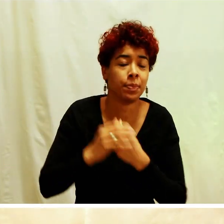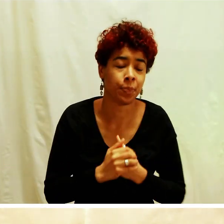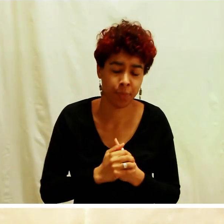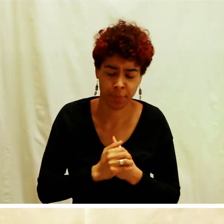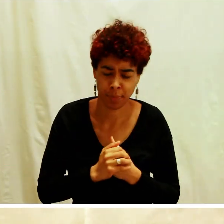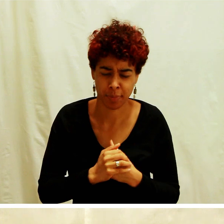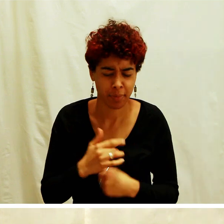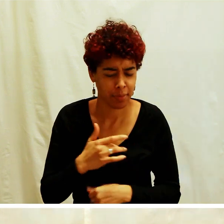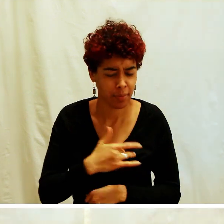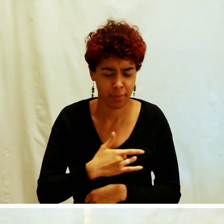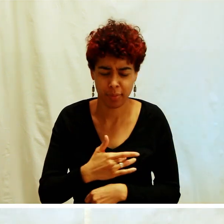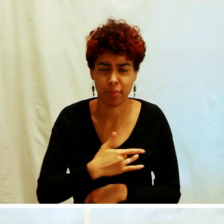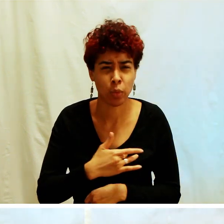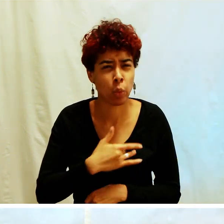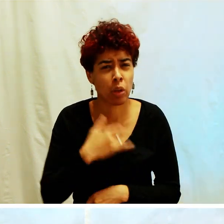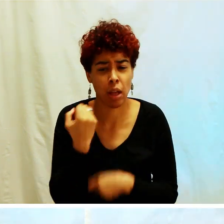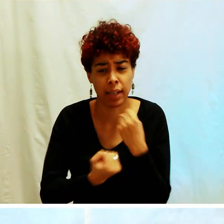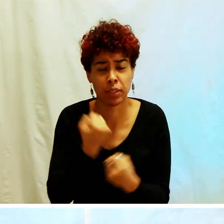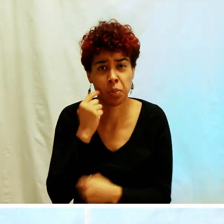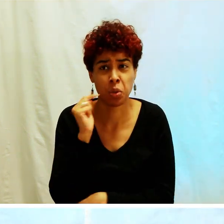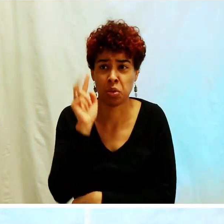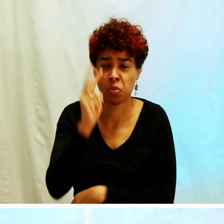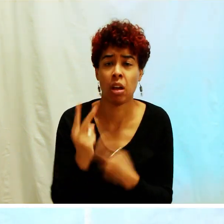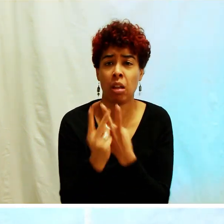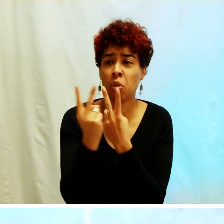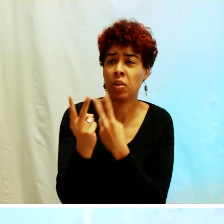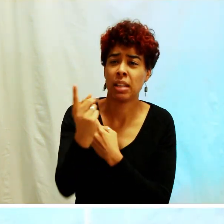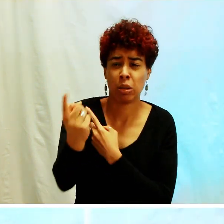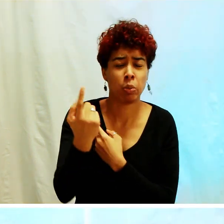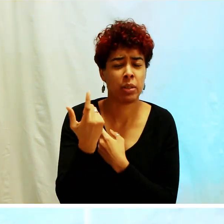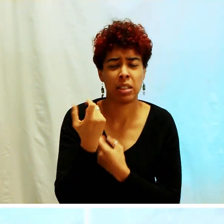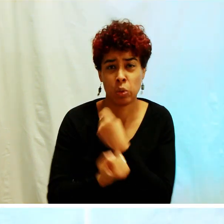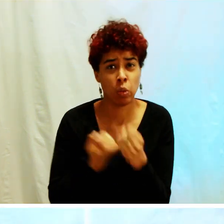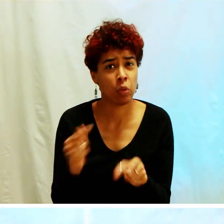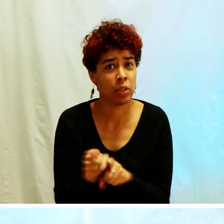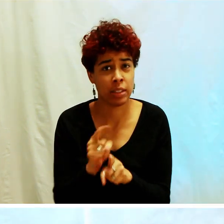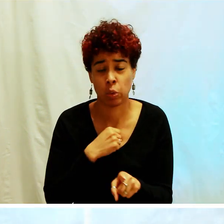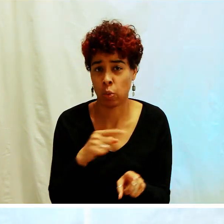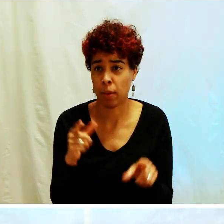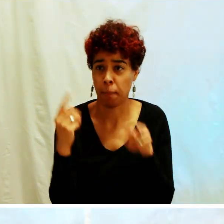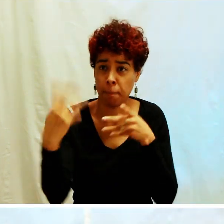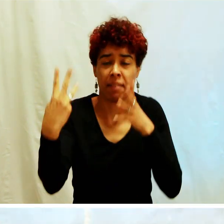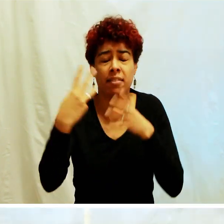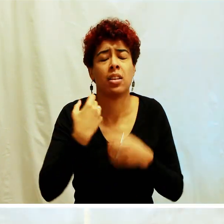qui souffre avec celui qui est mal. C'est l'effet de la grâce.